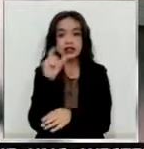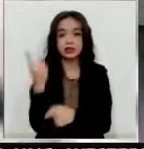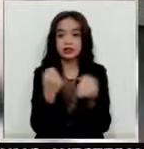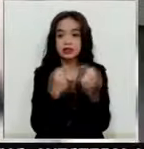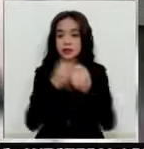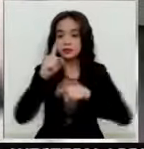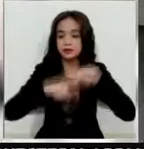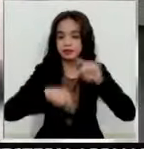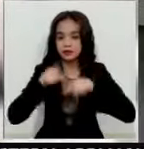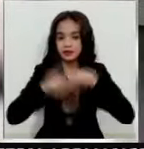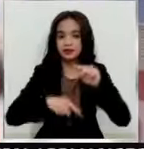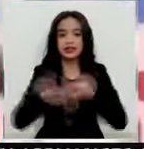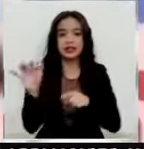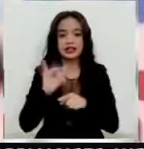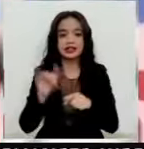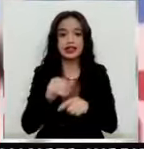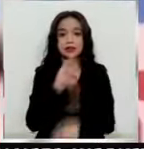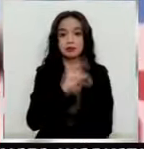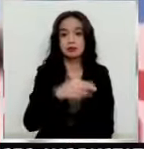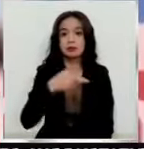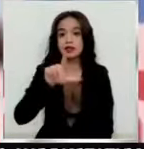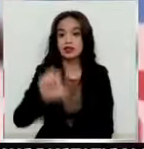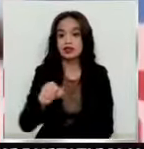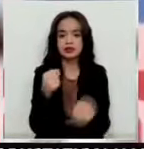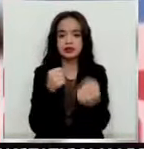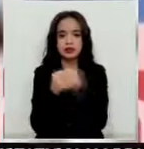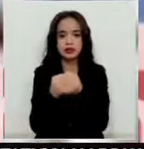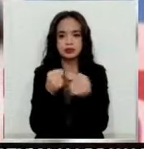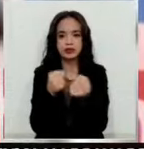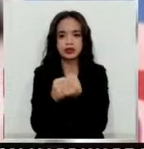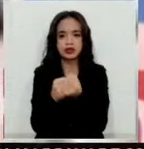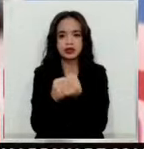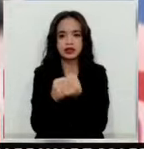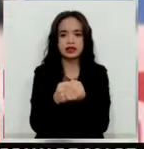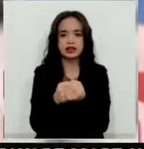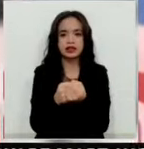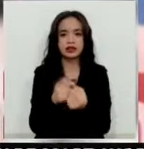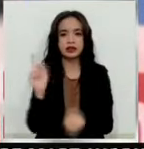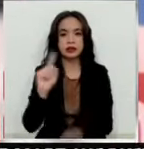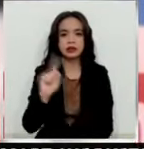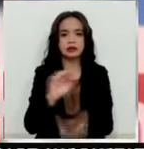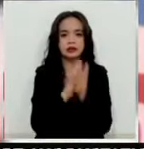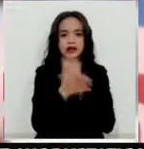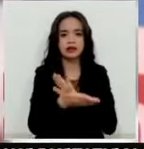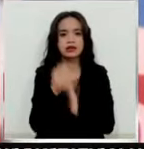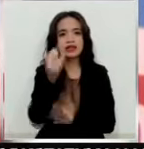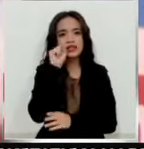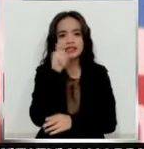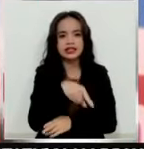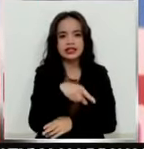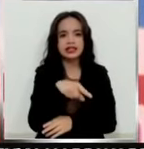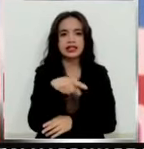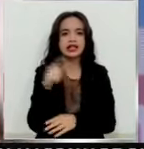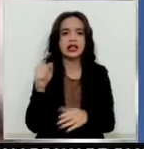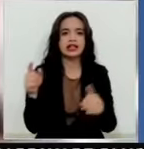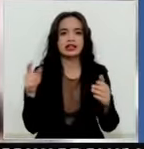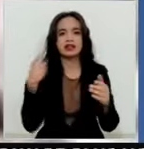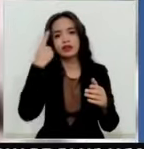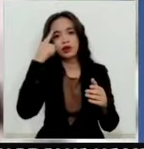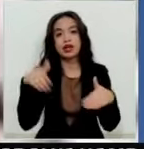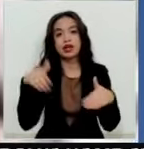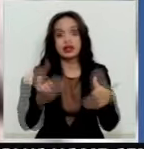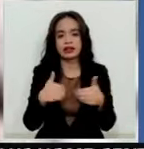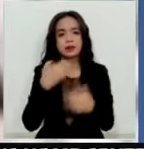supportive ate rin si Michelle na ateger o ate at manager sa nakababatang kapatid na si